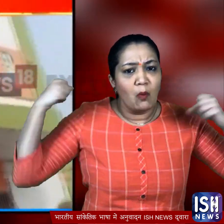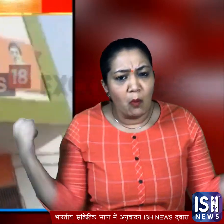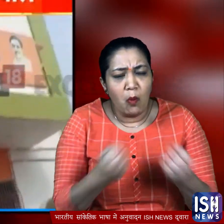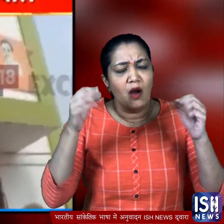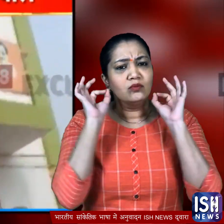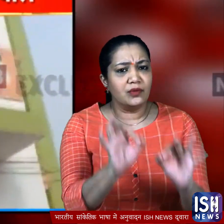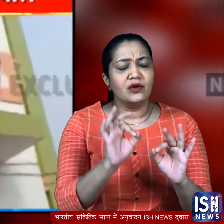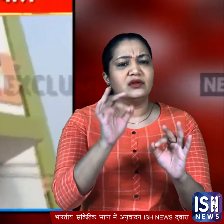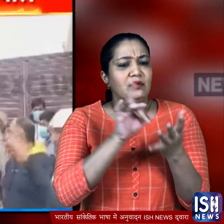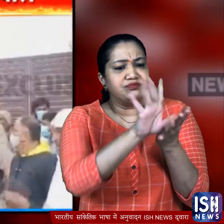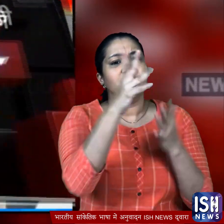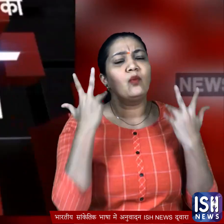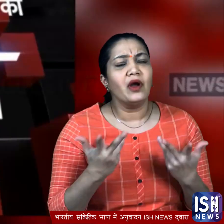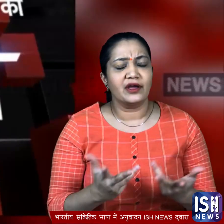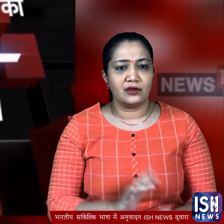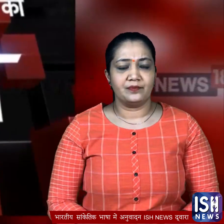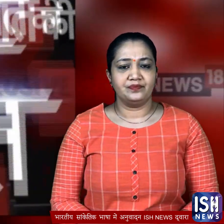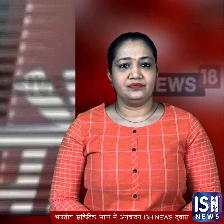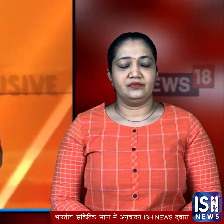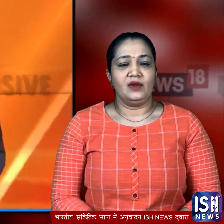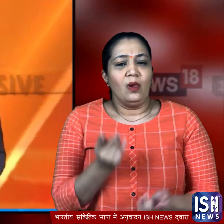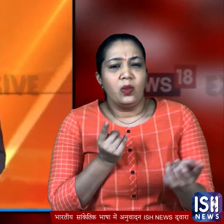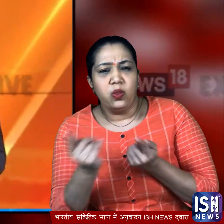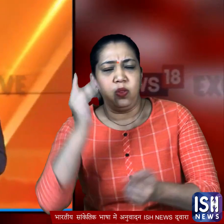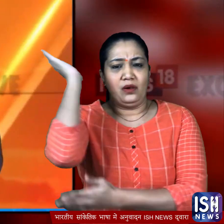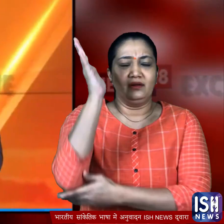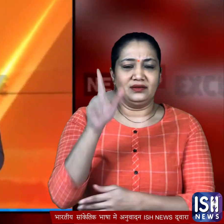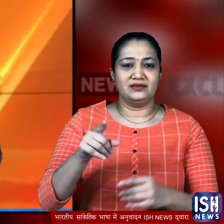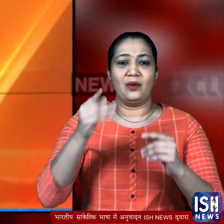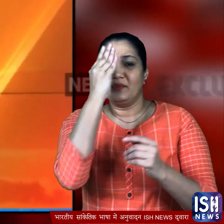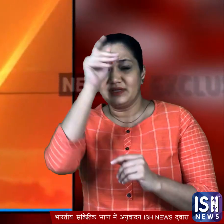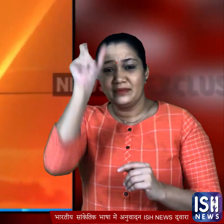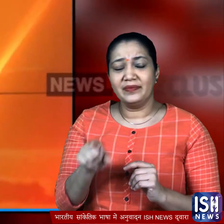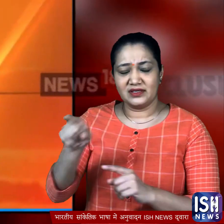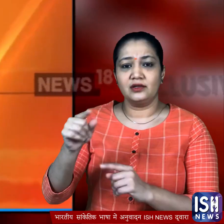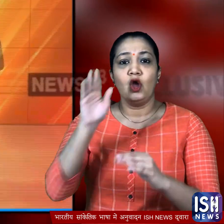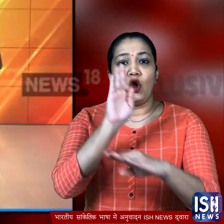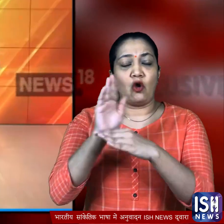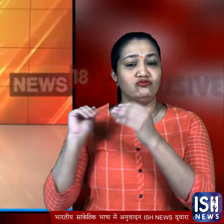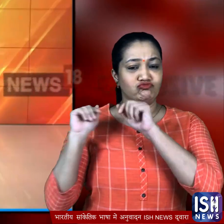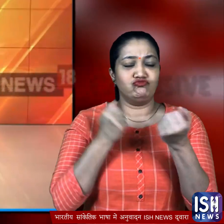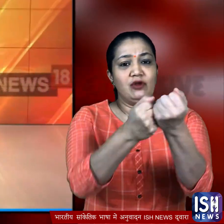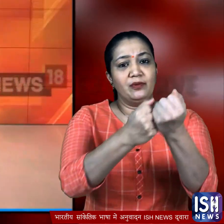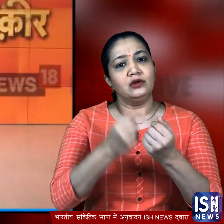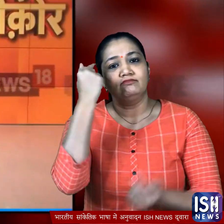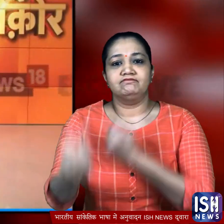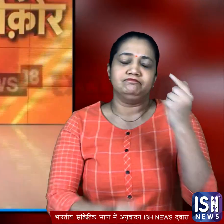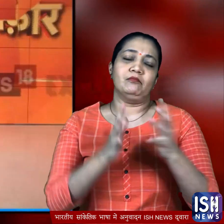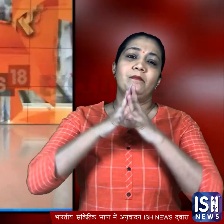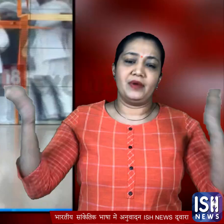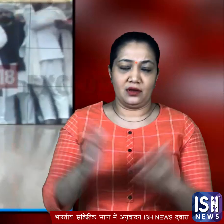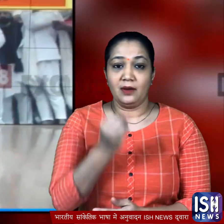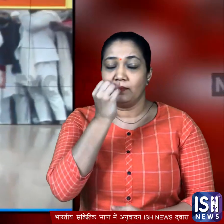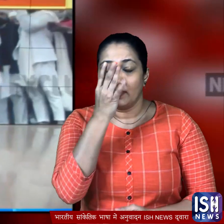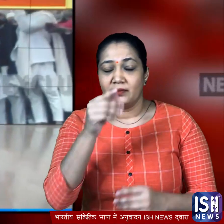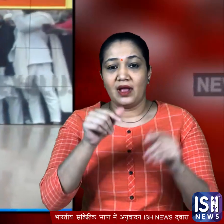इलाके में काम किया है तो फिर उनकी टिकट क्यों काटी गई। भड़काऊ भाषण देने वाले मौलाना तौकीर रजा के कांग्रेस को समर्थन देने पर सियासी बवाल